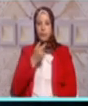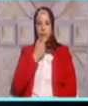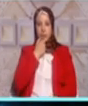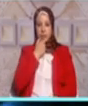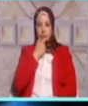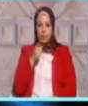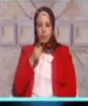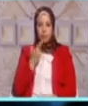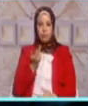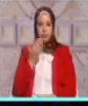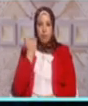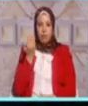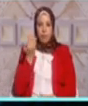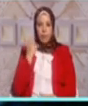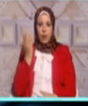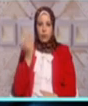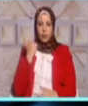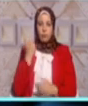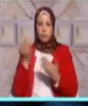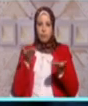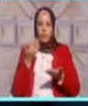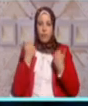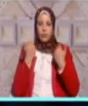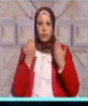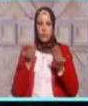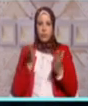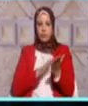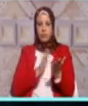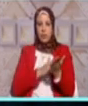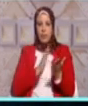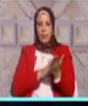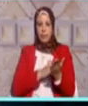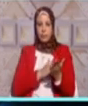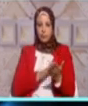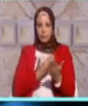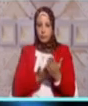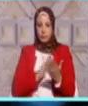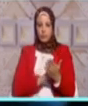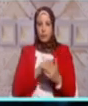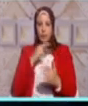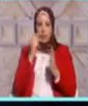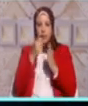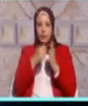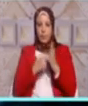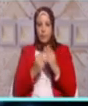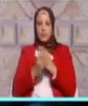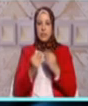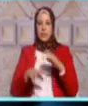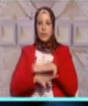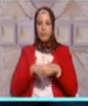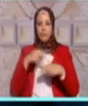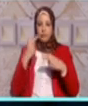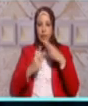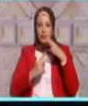الترجمة، ما يعني ما ينفع، ما يعرفش يكتب كومبرهنشن او يكتب مقالة، في حاجات كثيرة جدا